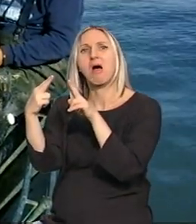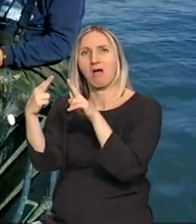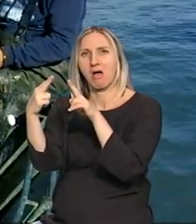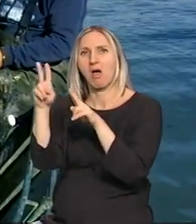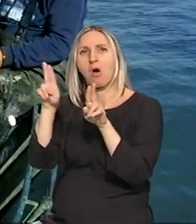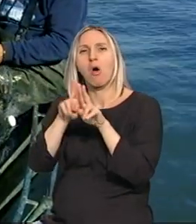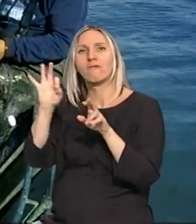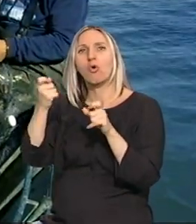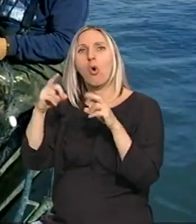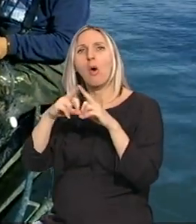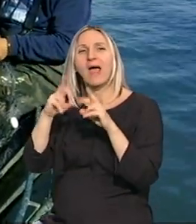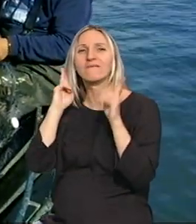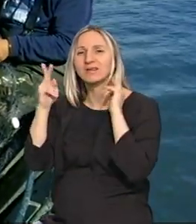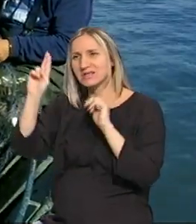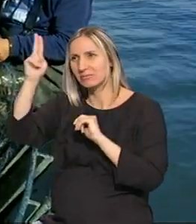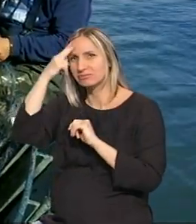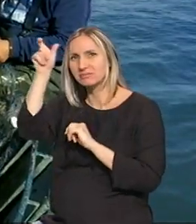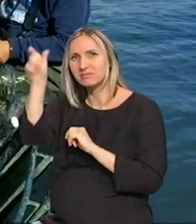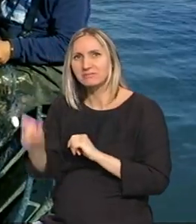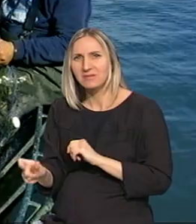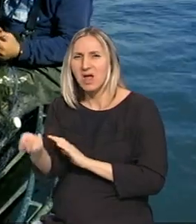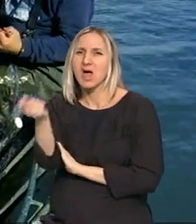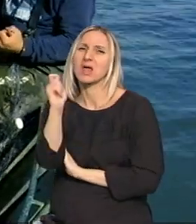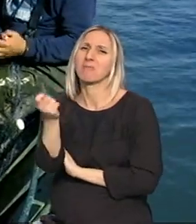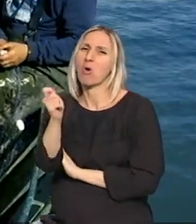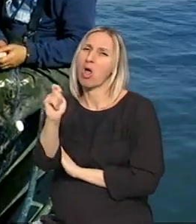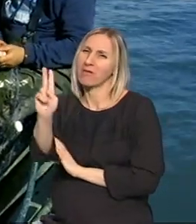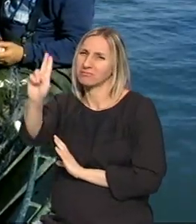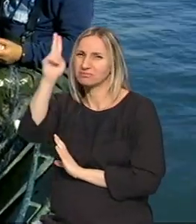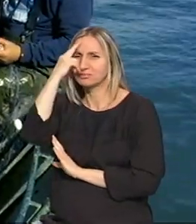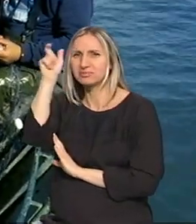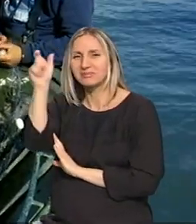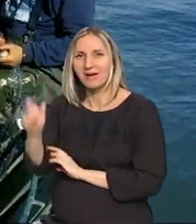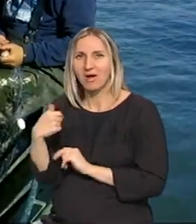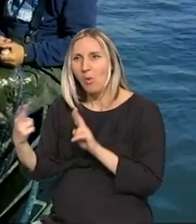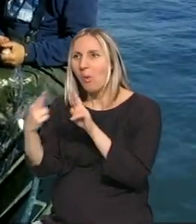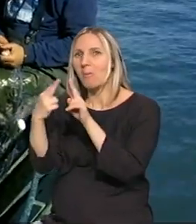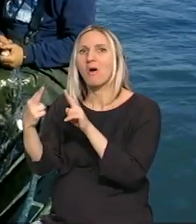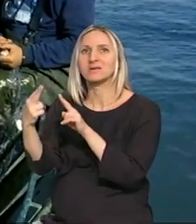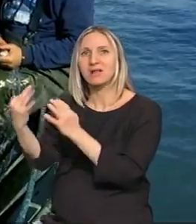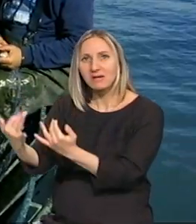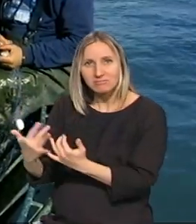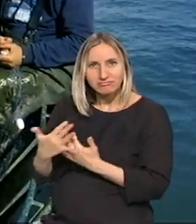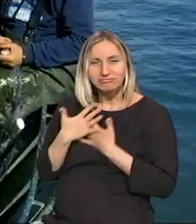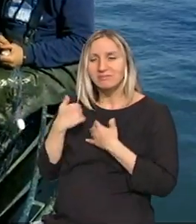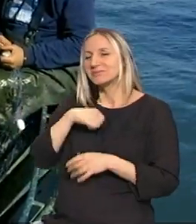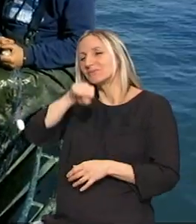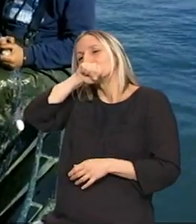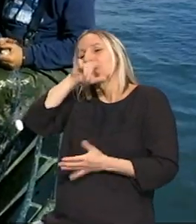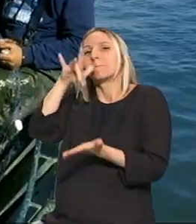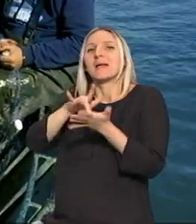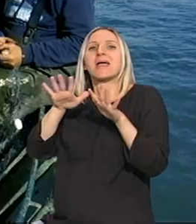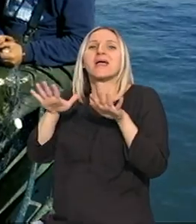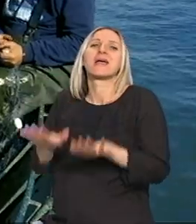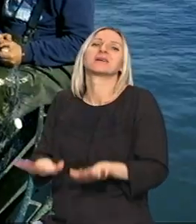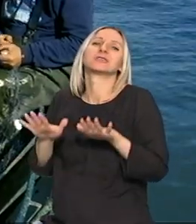Voja, čuveni Voja frizer, ribolovac Alas. I tako zavolao sam ovo mesto i od